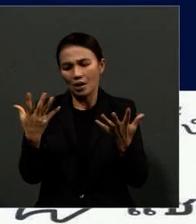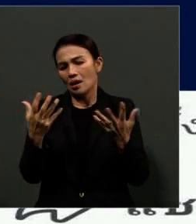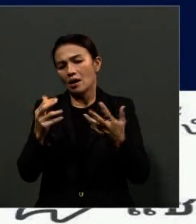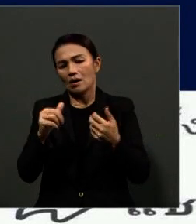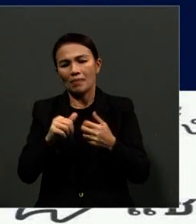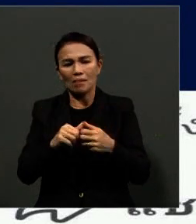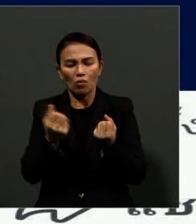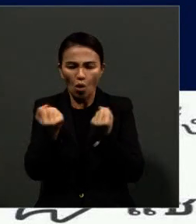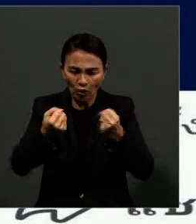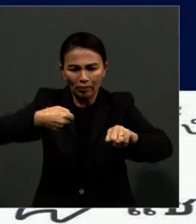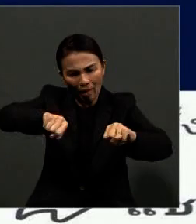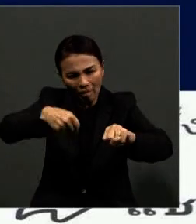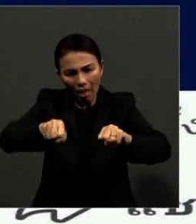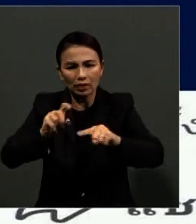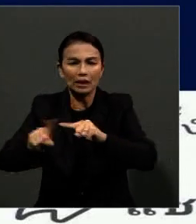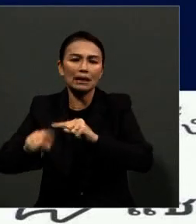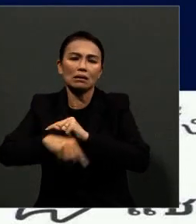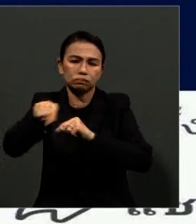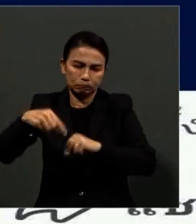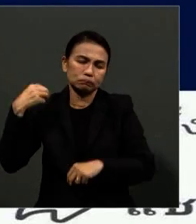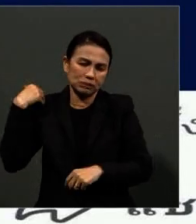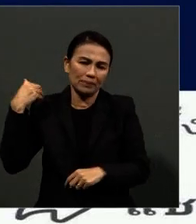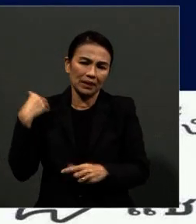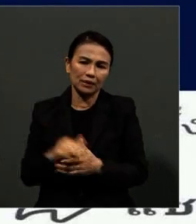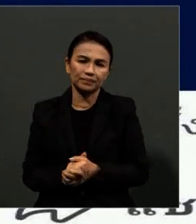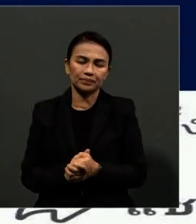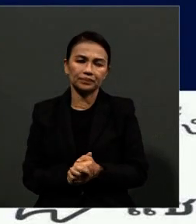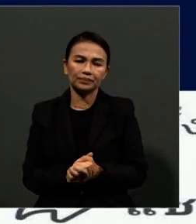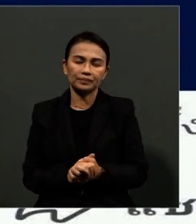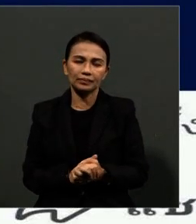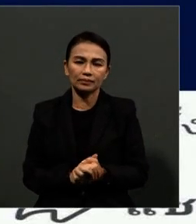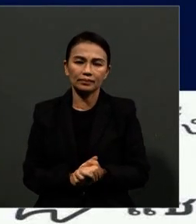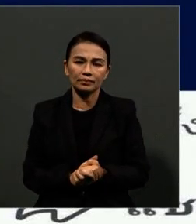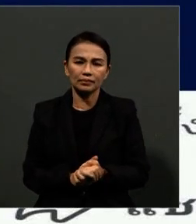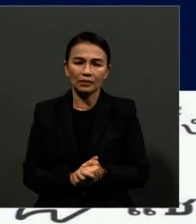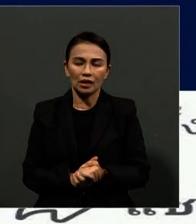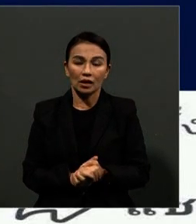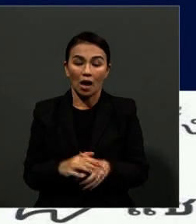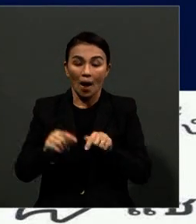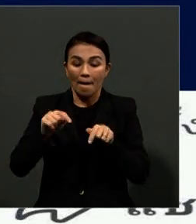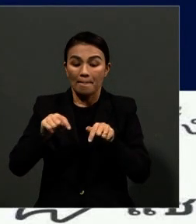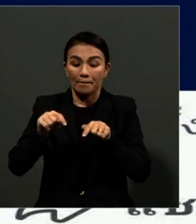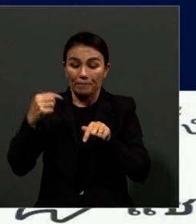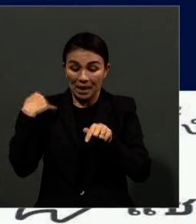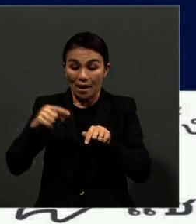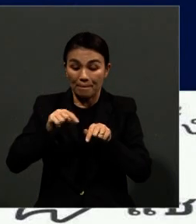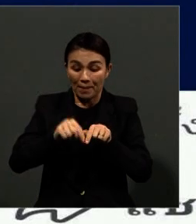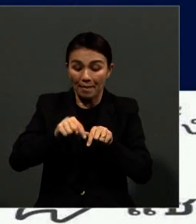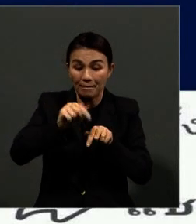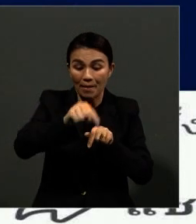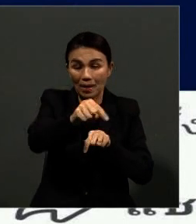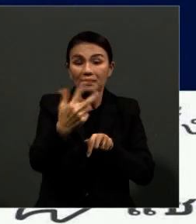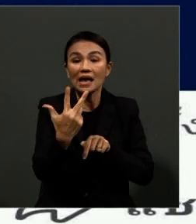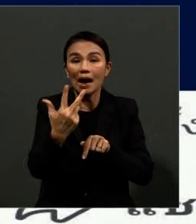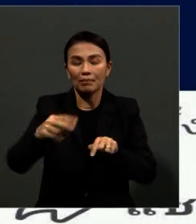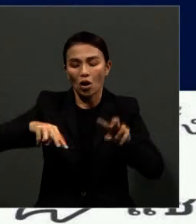เดือดร้อนรำคาญเบิ้ลเครื่องอะไรต่างๆกันนะครับจากการที่ไปตั้งจุดตรวจ 3จุดเนี่ยนะฮะเขาก็สามารถตรวจสอบ